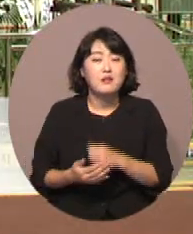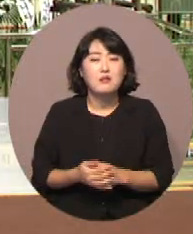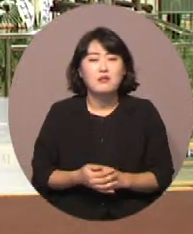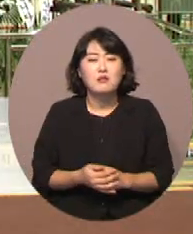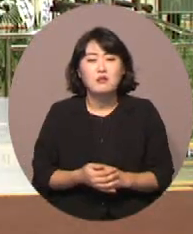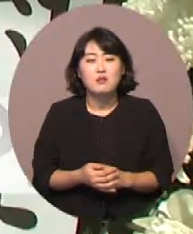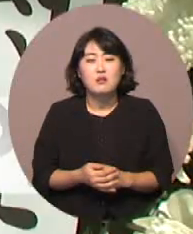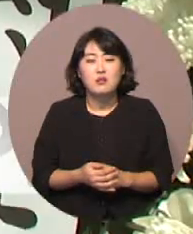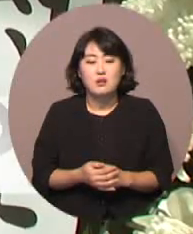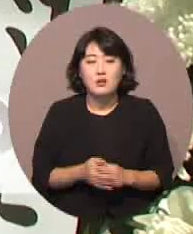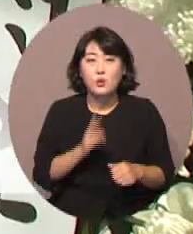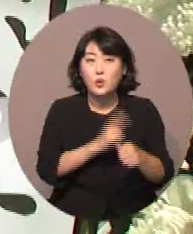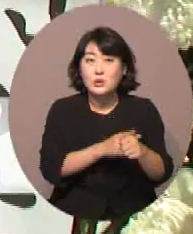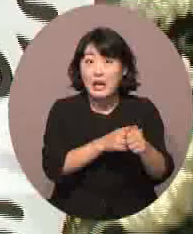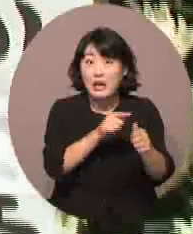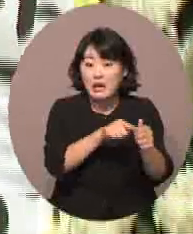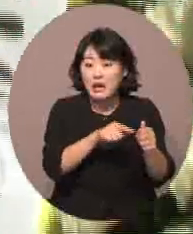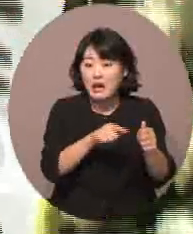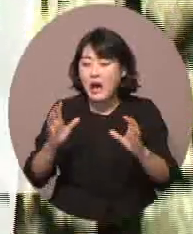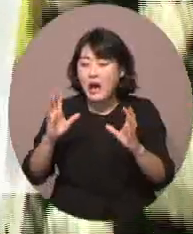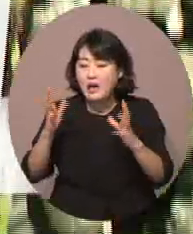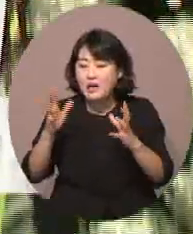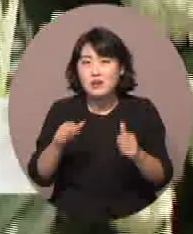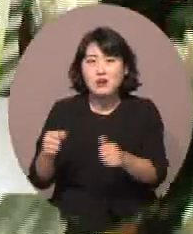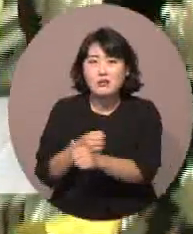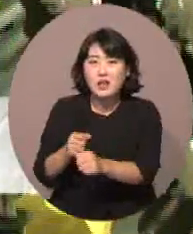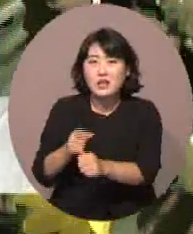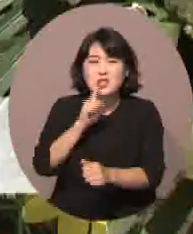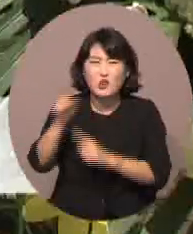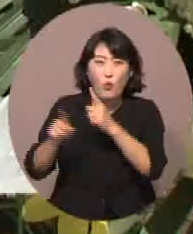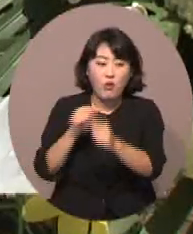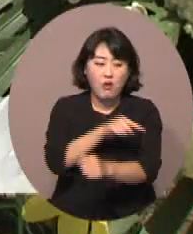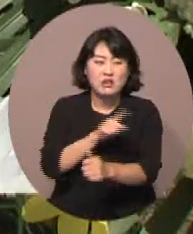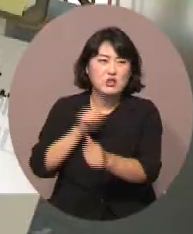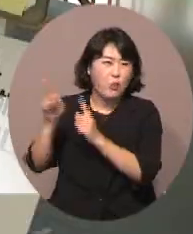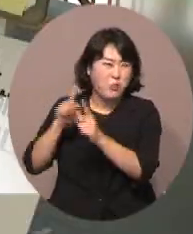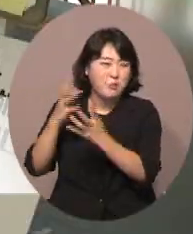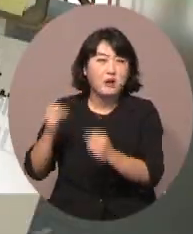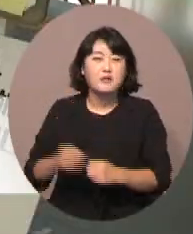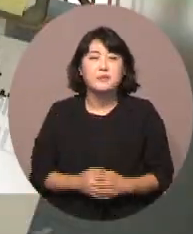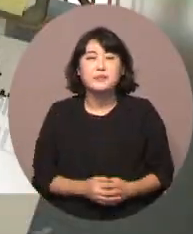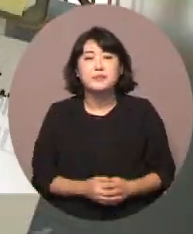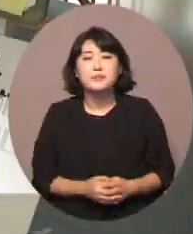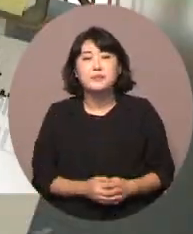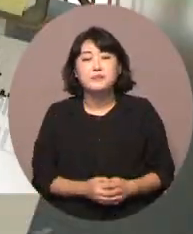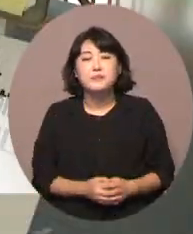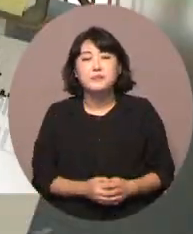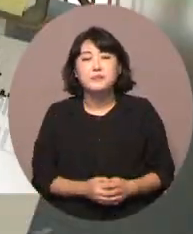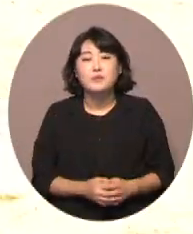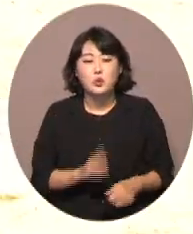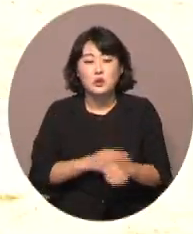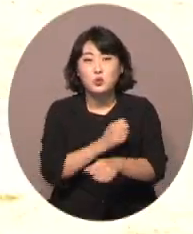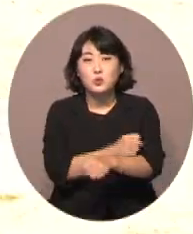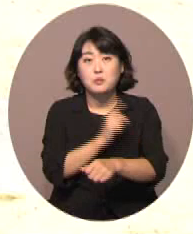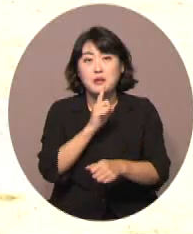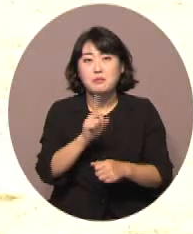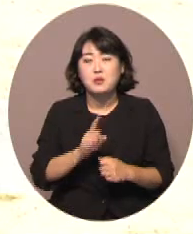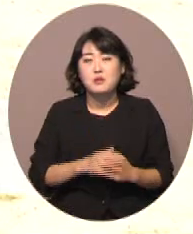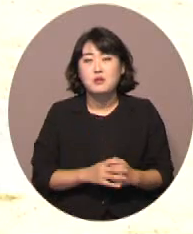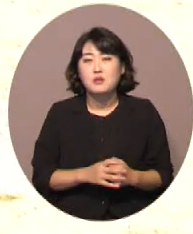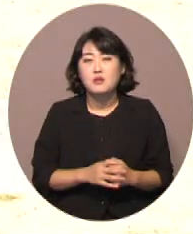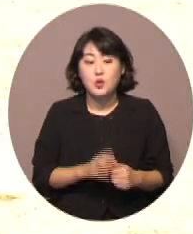한 아동학대 신고가 계속 늘고 있는 것으로 조사됐습니다 대전 교사 노조에 따르면 교사 상대 아동학대